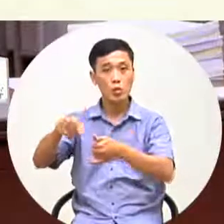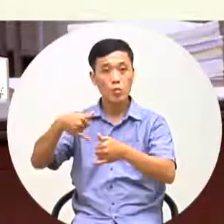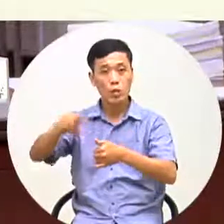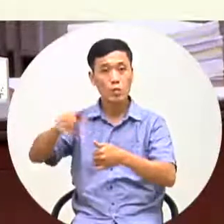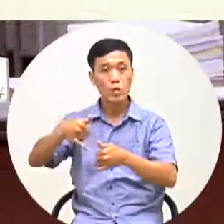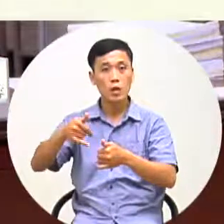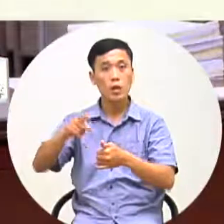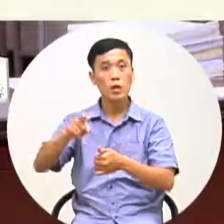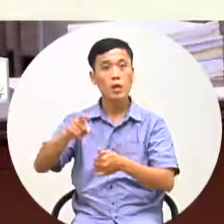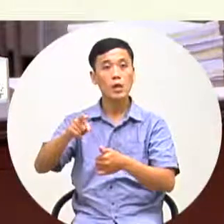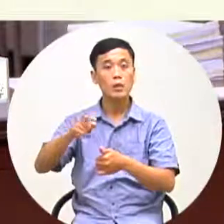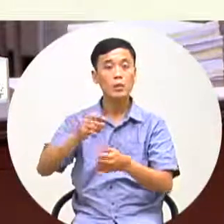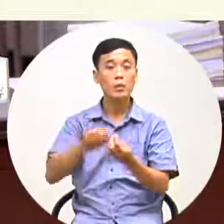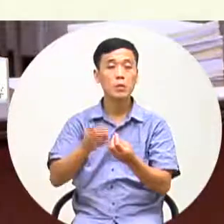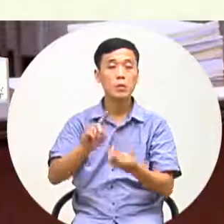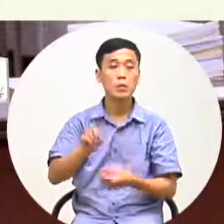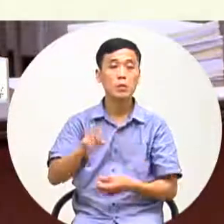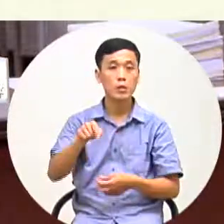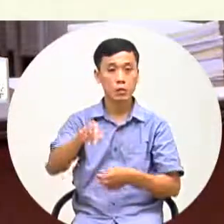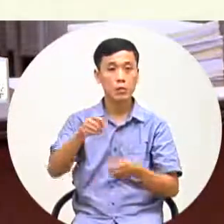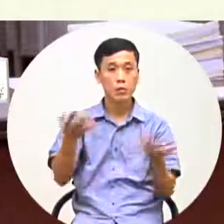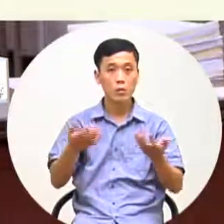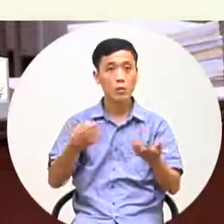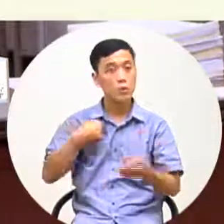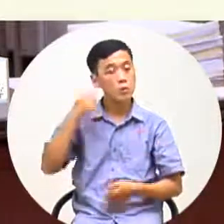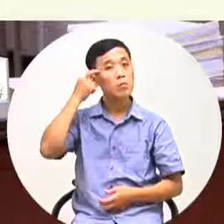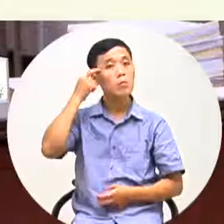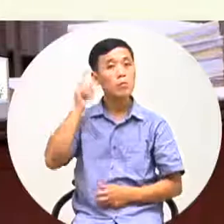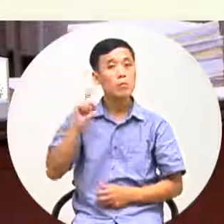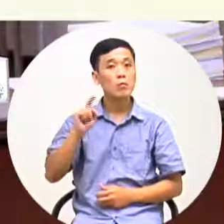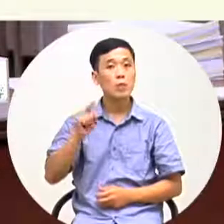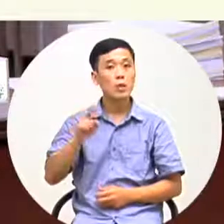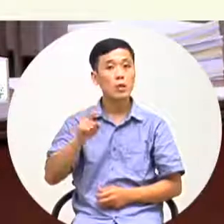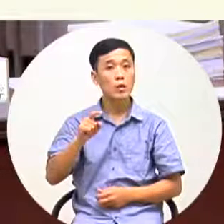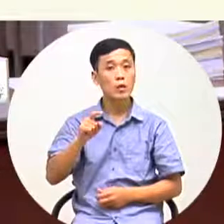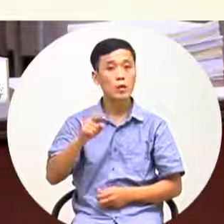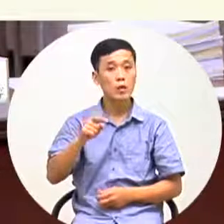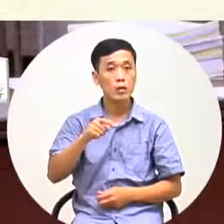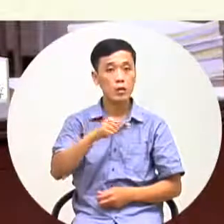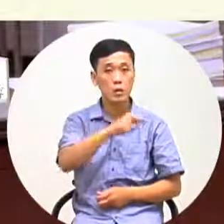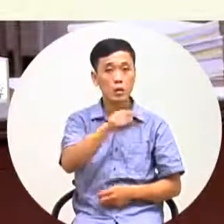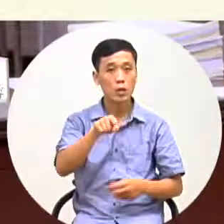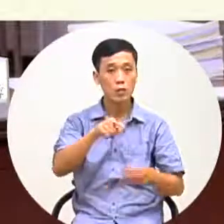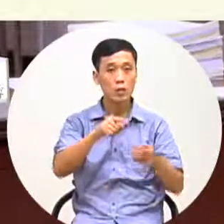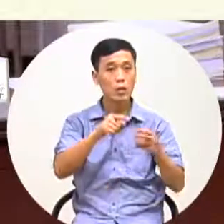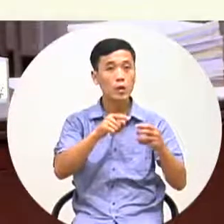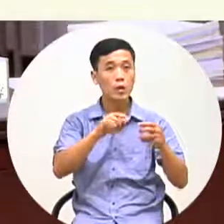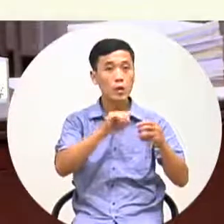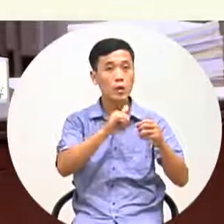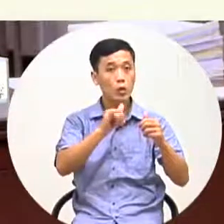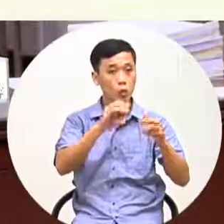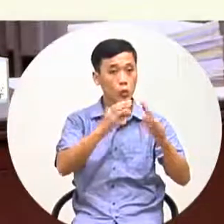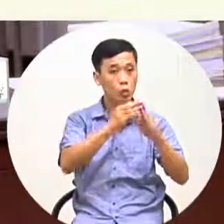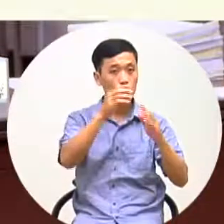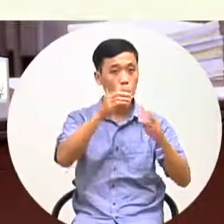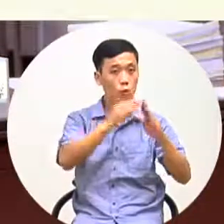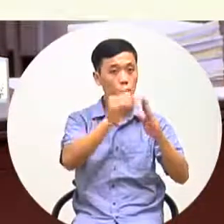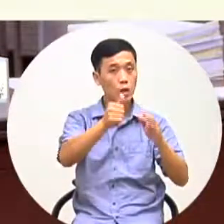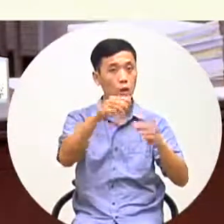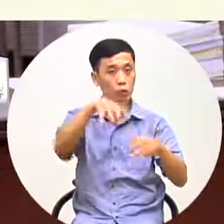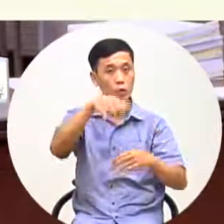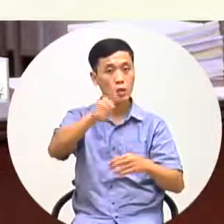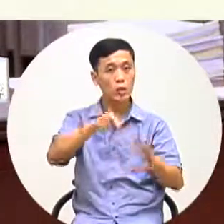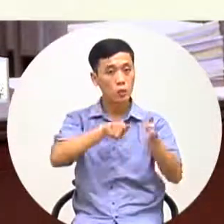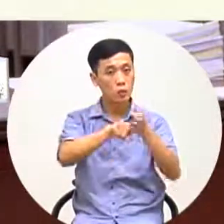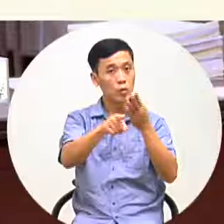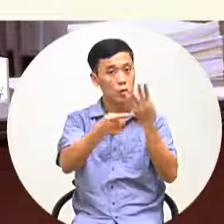代志，对不对？吼，我嘛感觉讲咱的苏俊杰也非常的专业。啊、哦，咱处长非常的专业。其实呢，很多事情呢，到他手